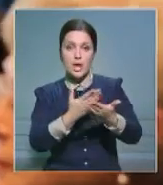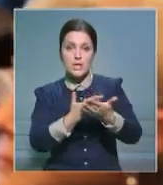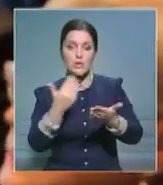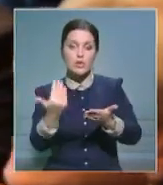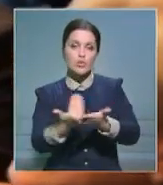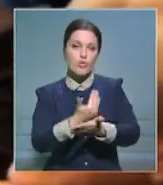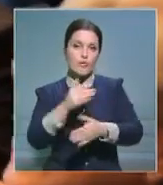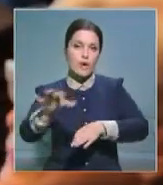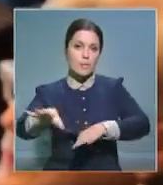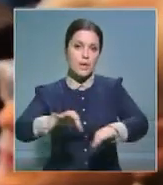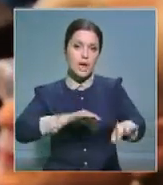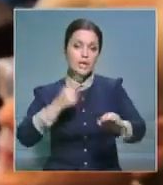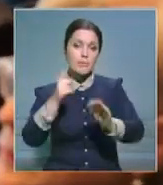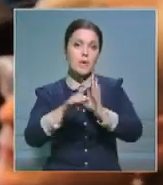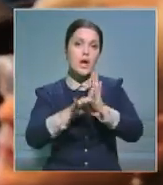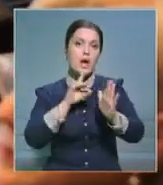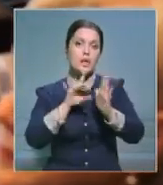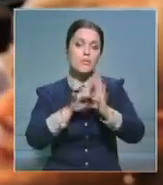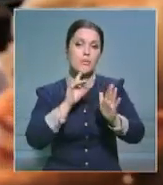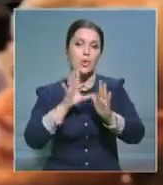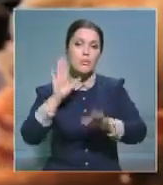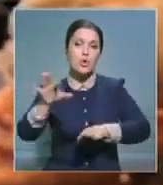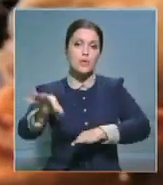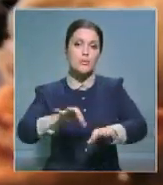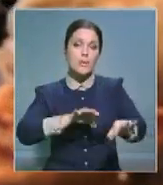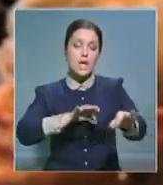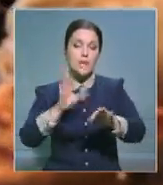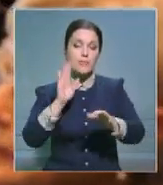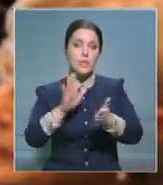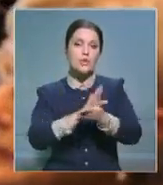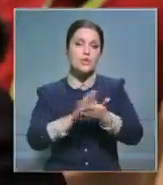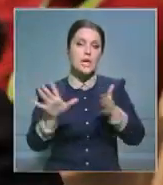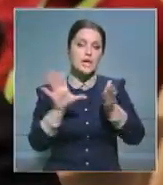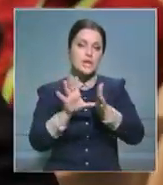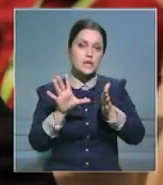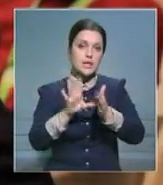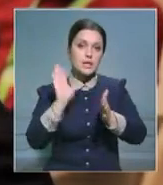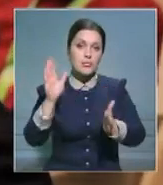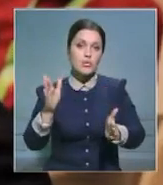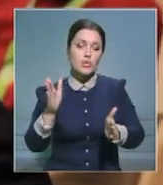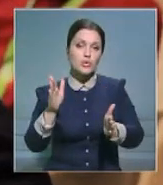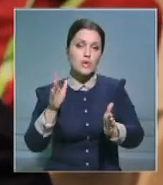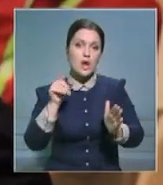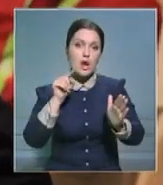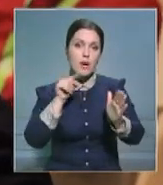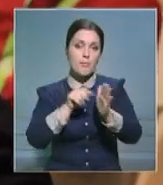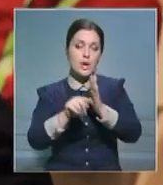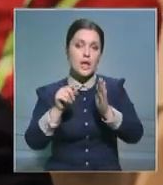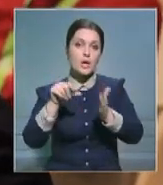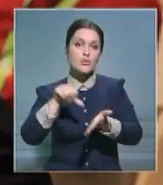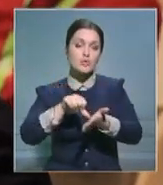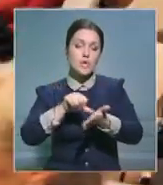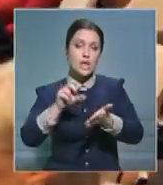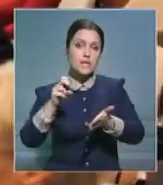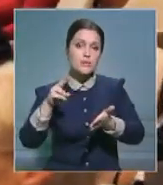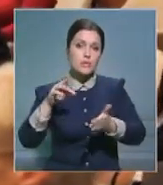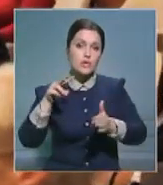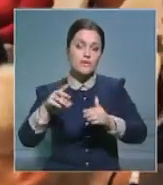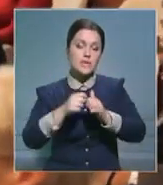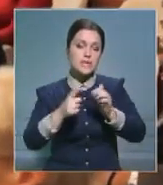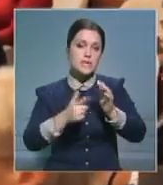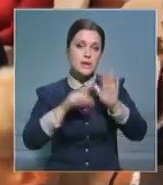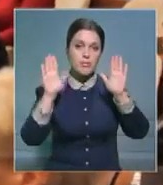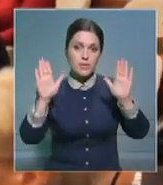проекты. Первый отбор проектов по альтернативным источникам энергии, которые попадут в главный павильон